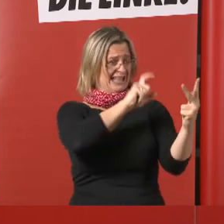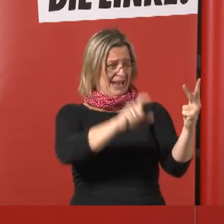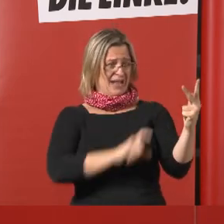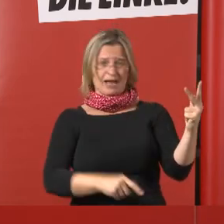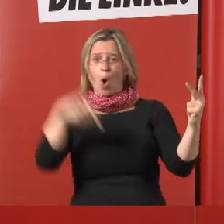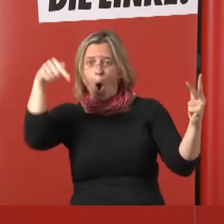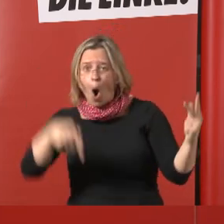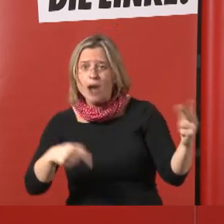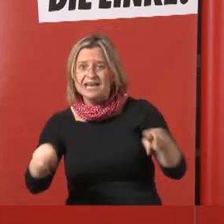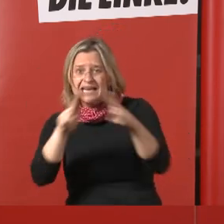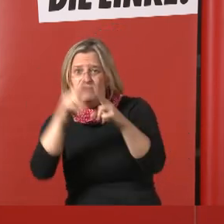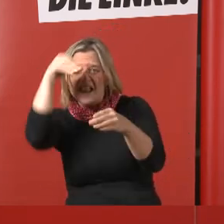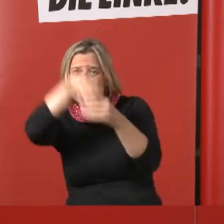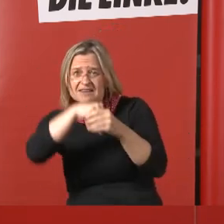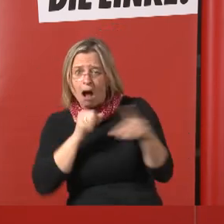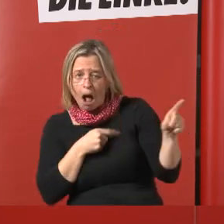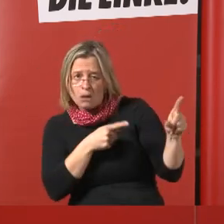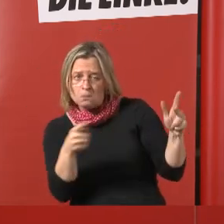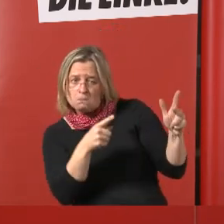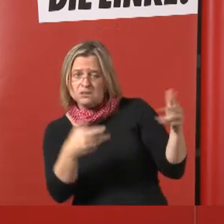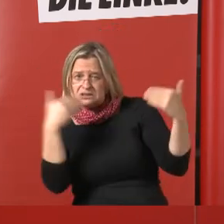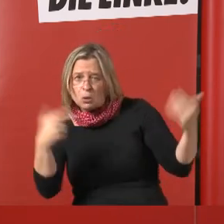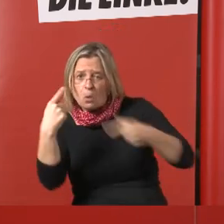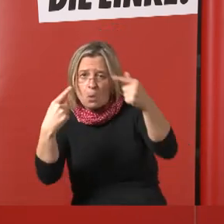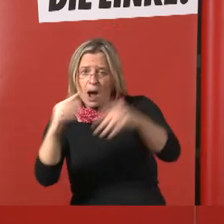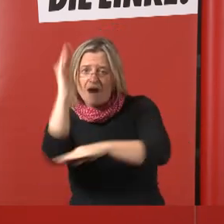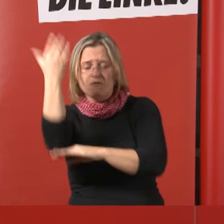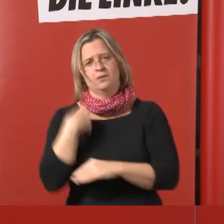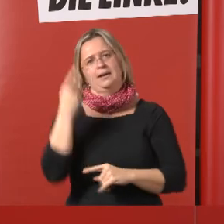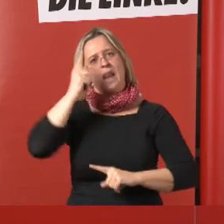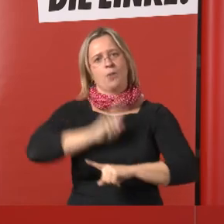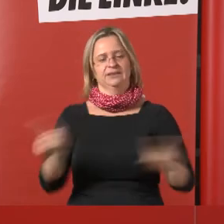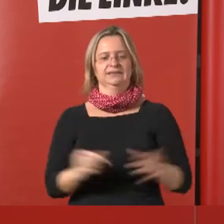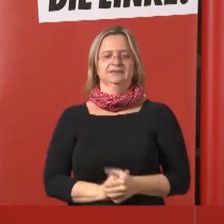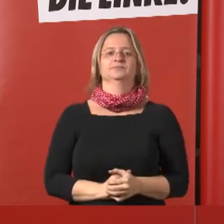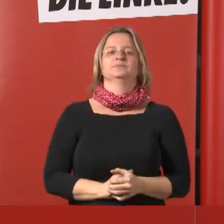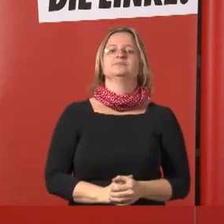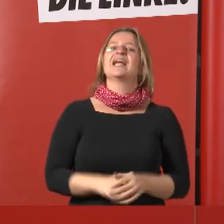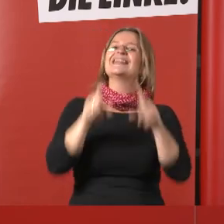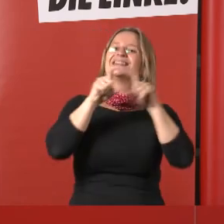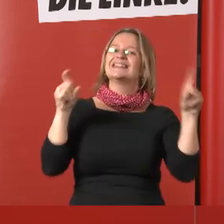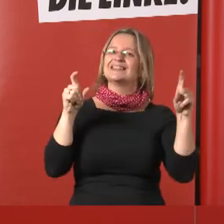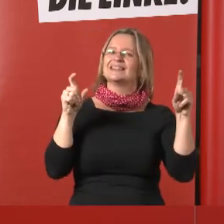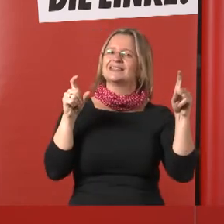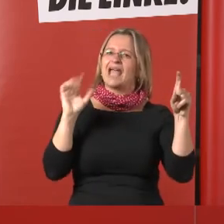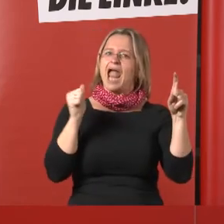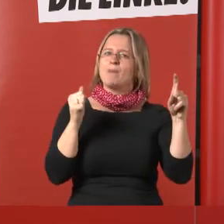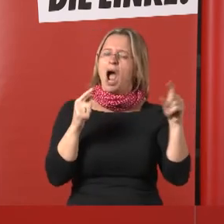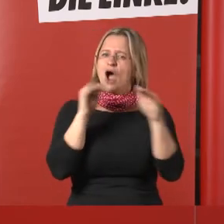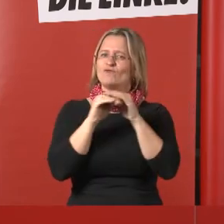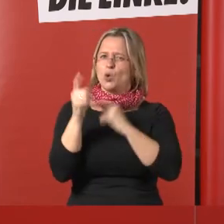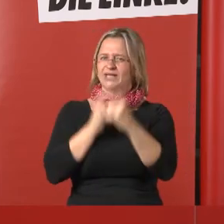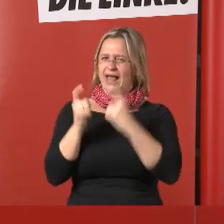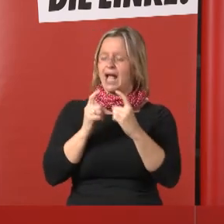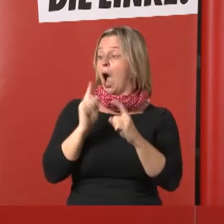Ich bin skeptisch, dass der heutige Gipfel etwas in diese Richtung bewirken wird. Falls bei dem Gipfel über die Situation von Flüchtlingen gesprochen